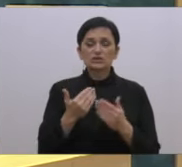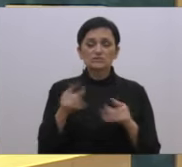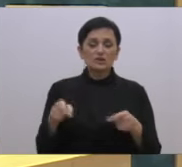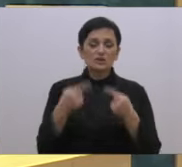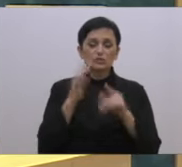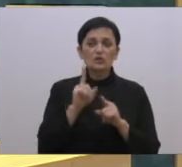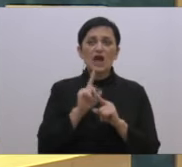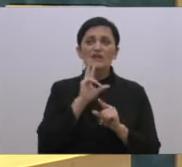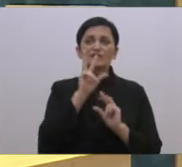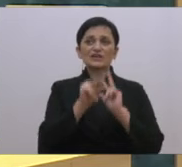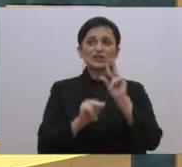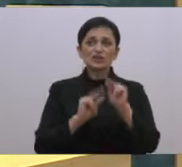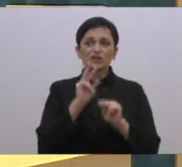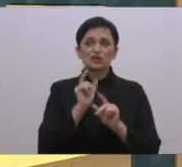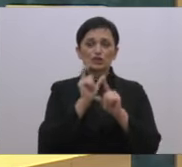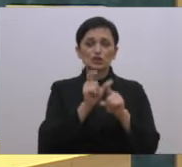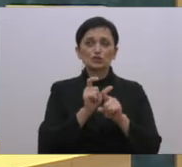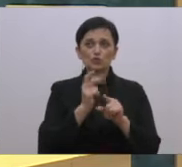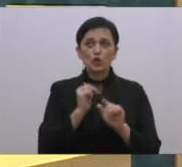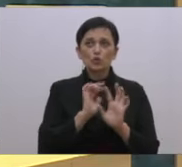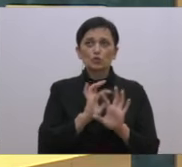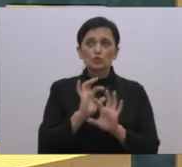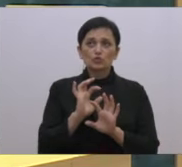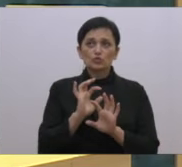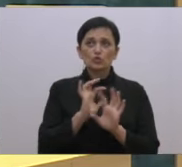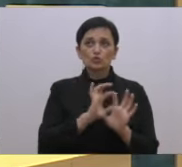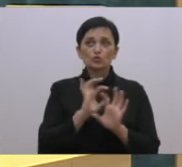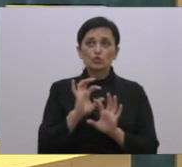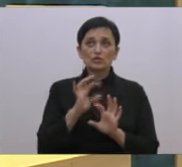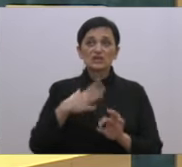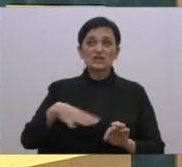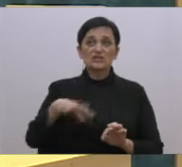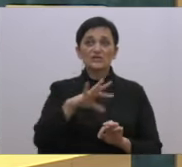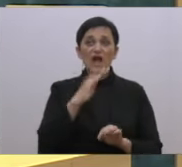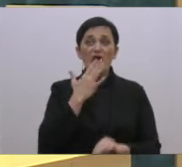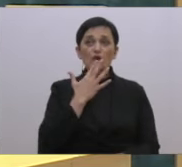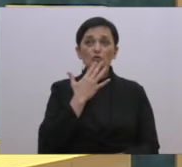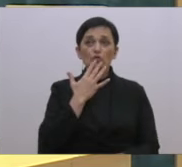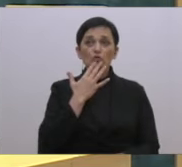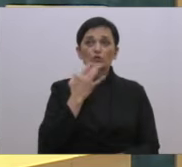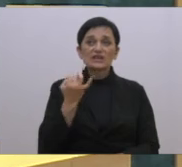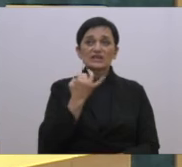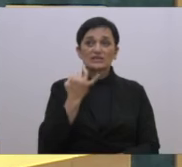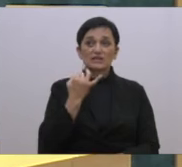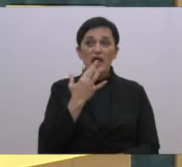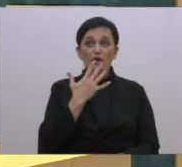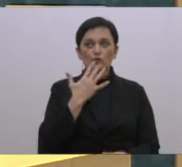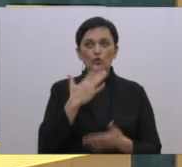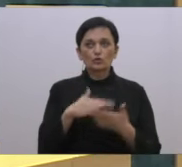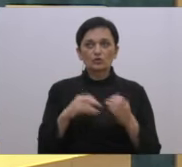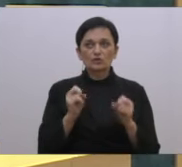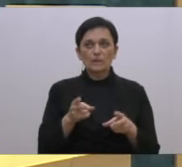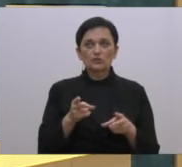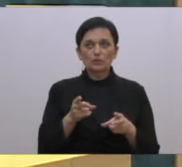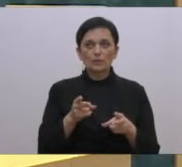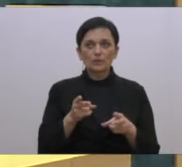შორის რიტორიკა და მათ შორის ზრუნვა. ზრუნვა ამ ქვეყნის ეროვნულ ინტერესებზე და ეროვნულ უსაფრთხოებაზე.